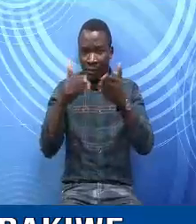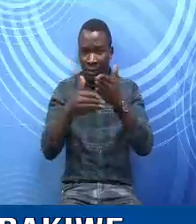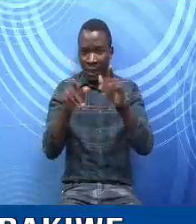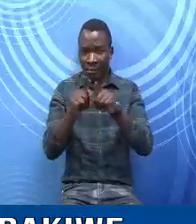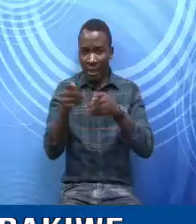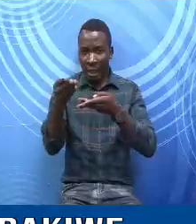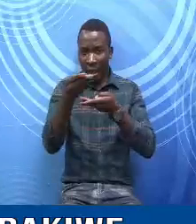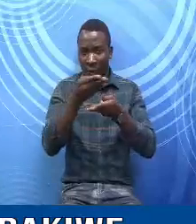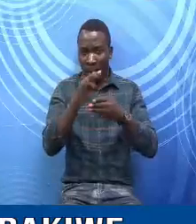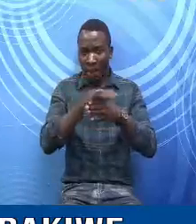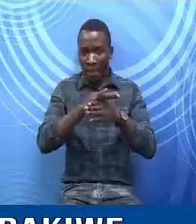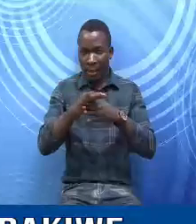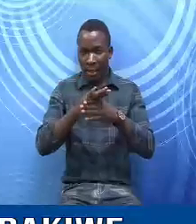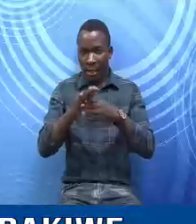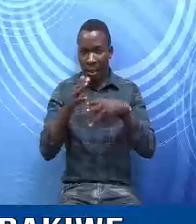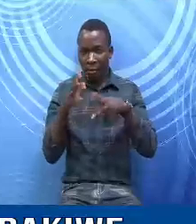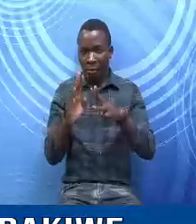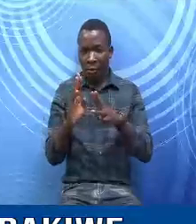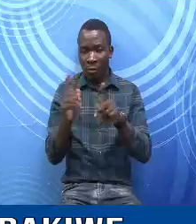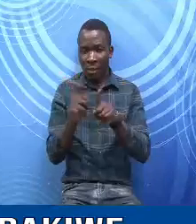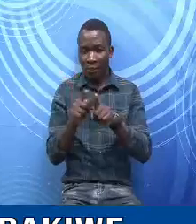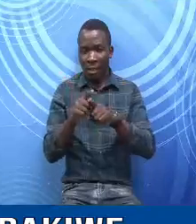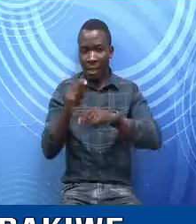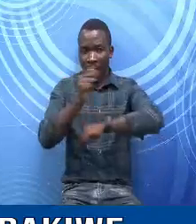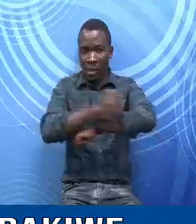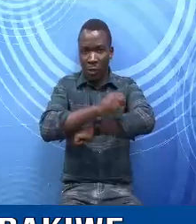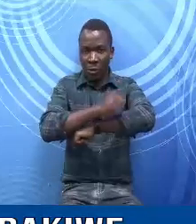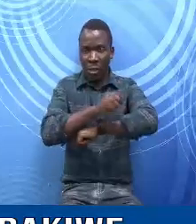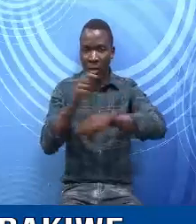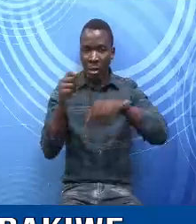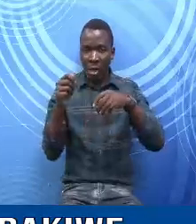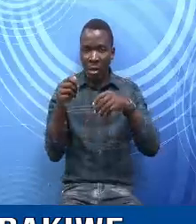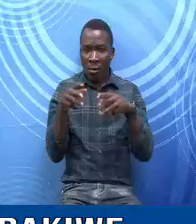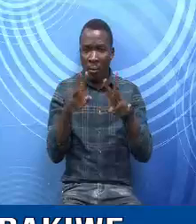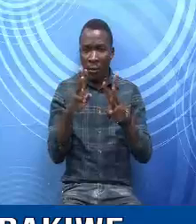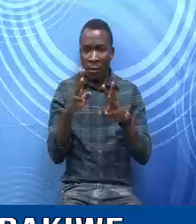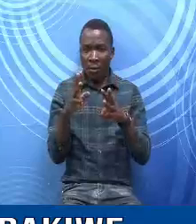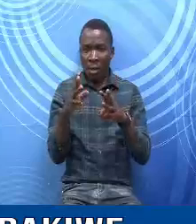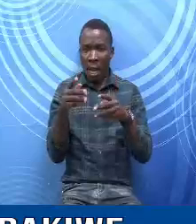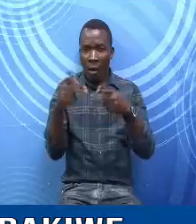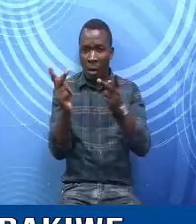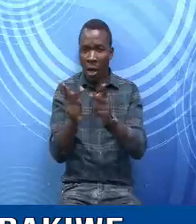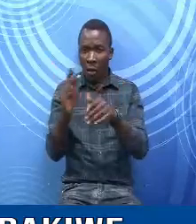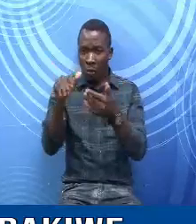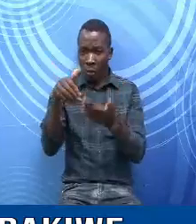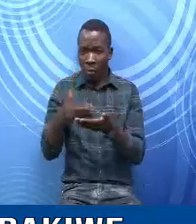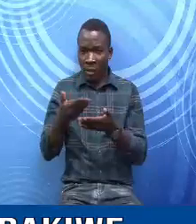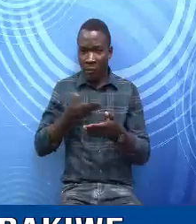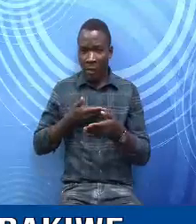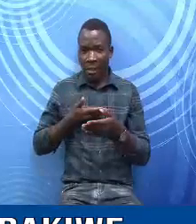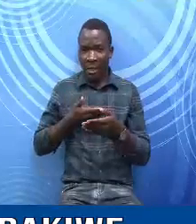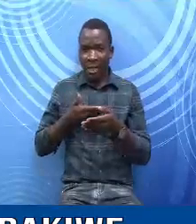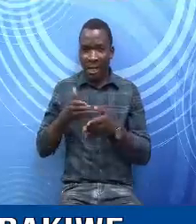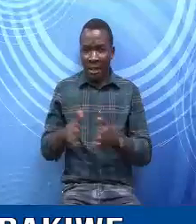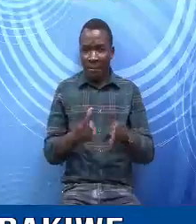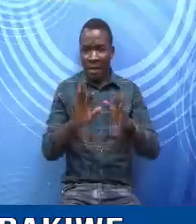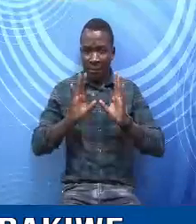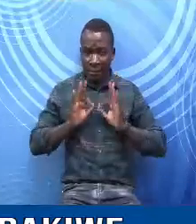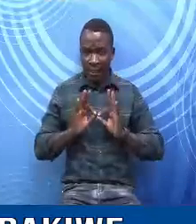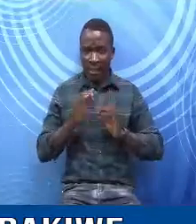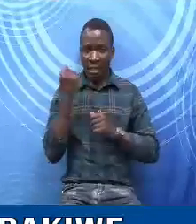n'ubucuruzi, ku buryo ndetse n'amashuri, ku buryo ayo makaritsiye nayo azaba afite imihanda myiza ikomeye. Bavuga